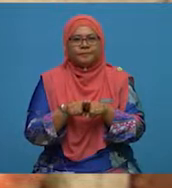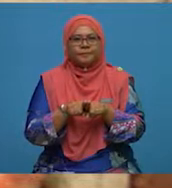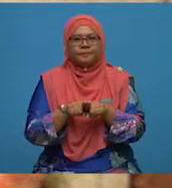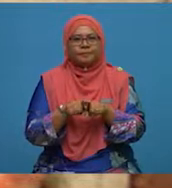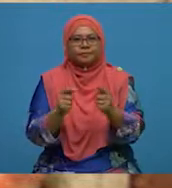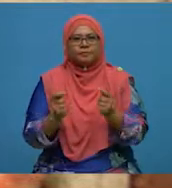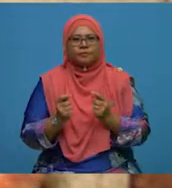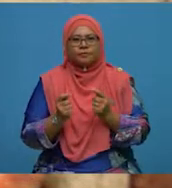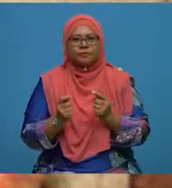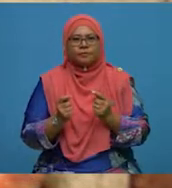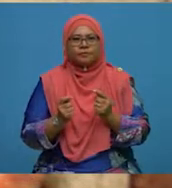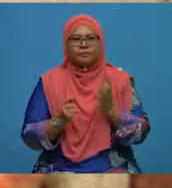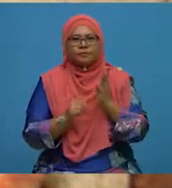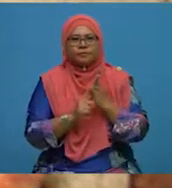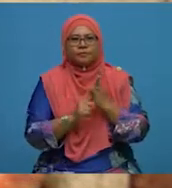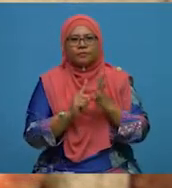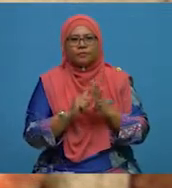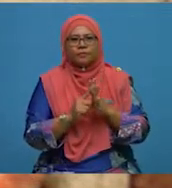Reaksi yang keempat ialah